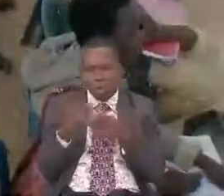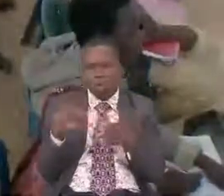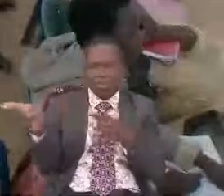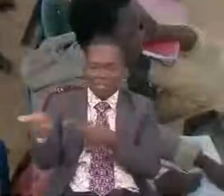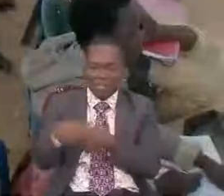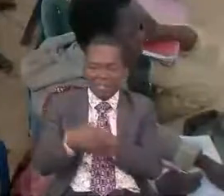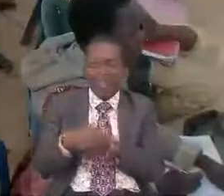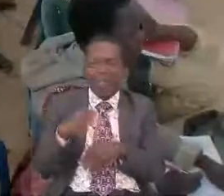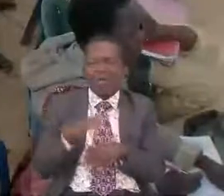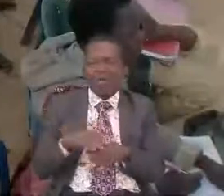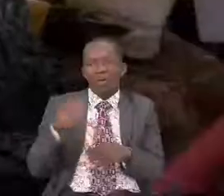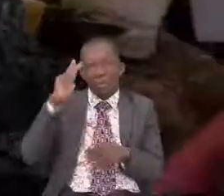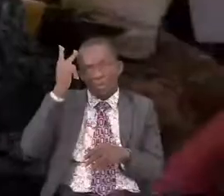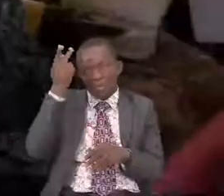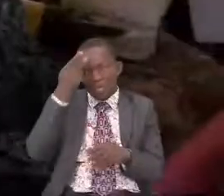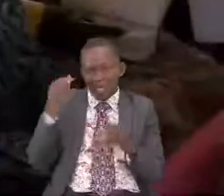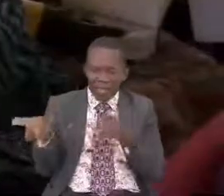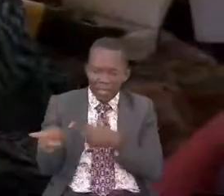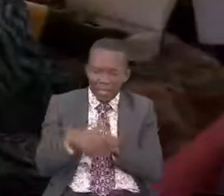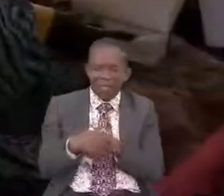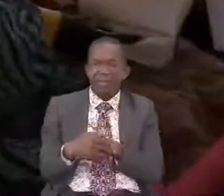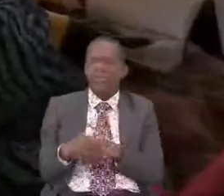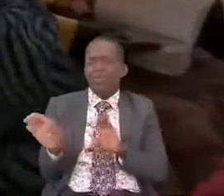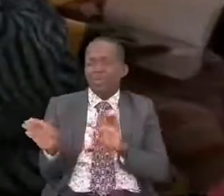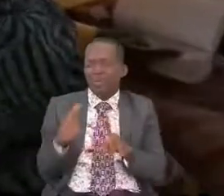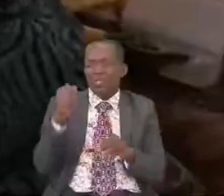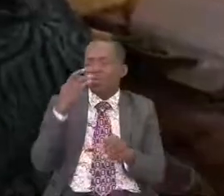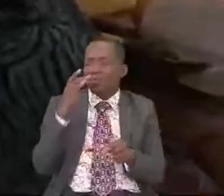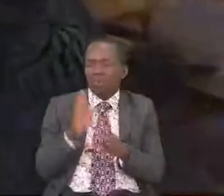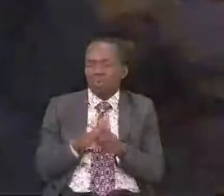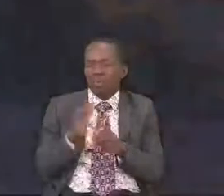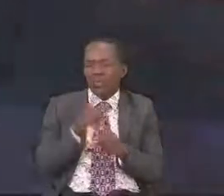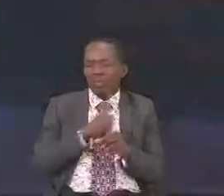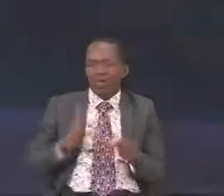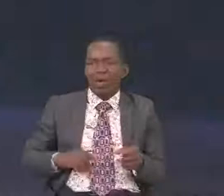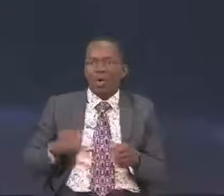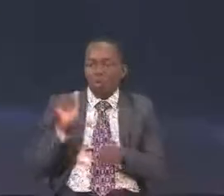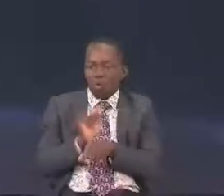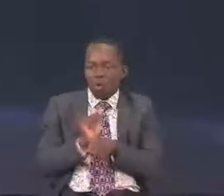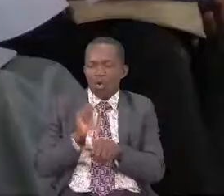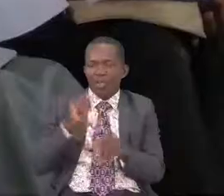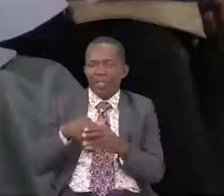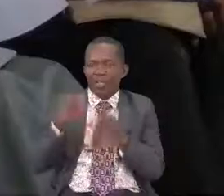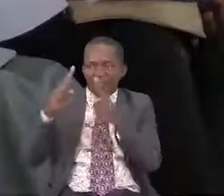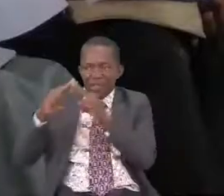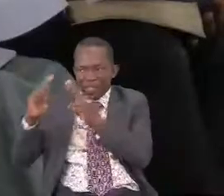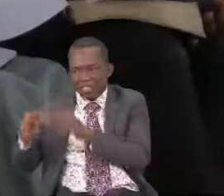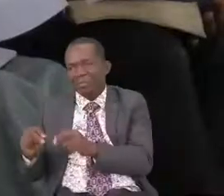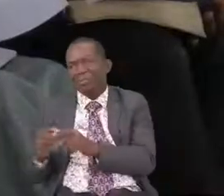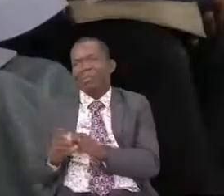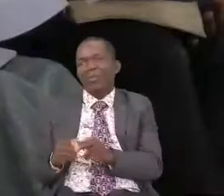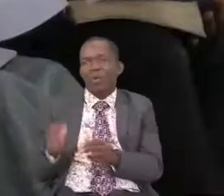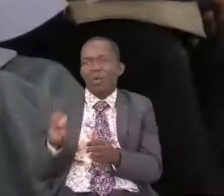jours politiques? Est-ce que les promesses de Dieu fonctionnent quand tu es au village, quand tu es en